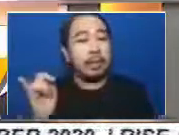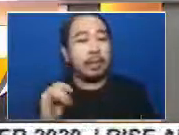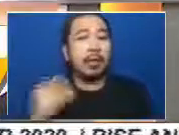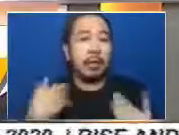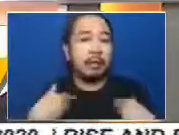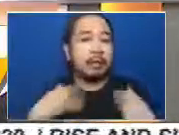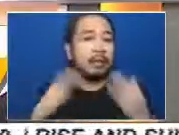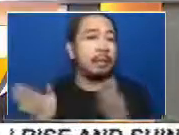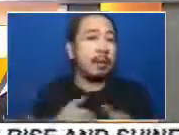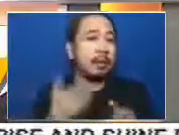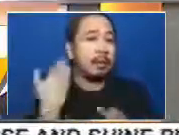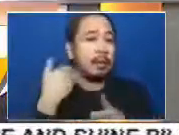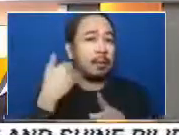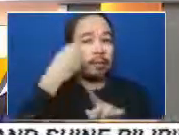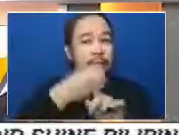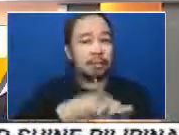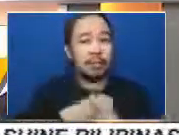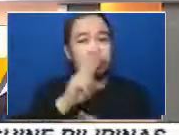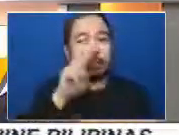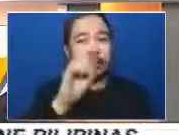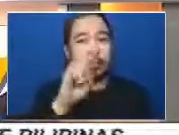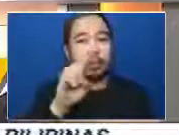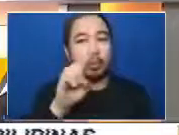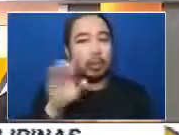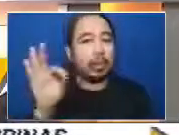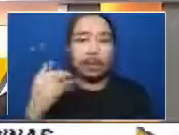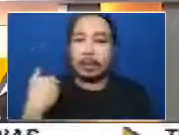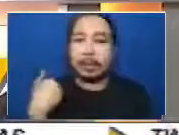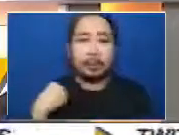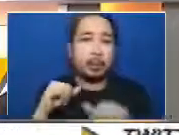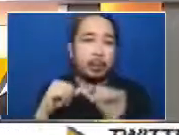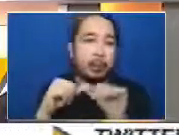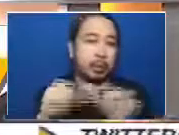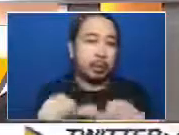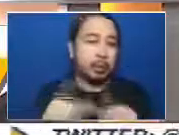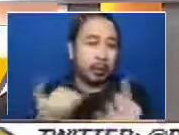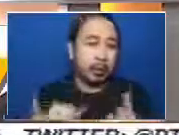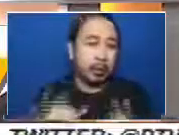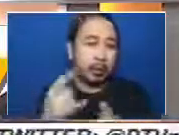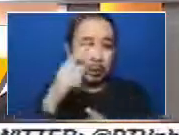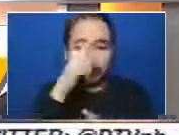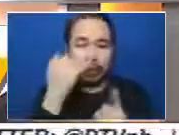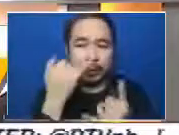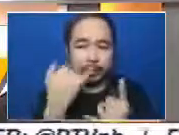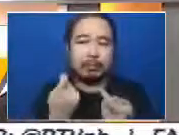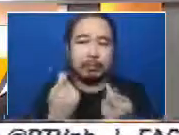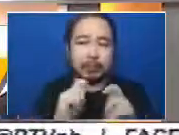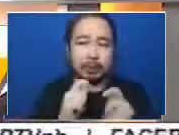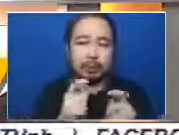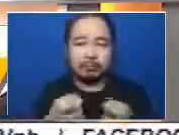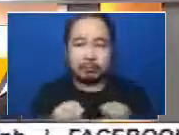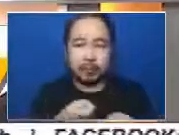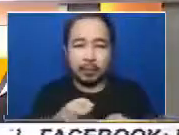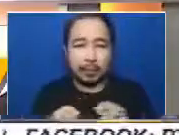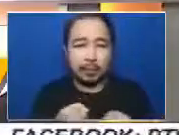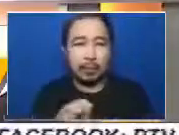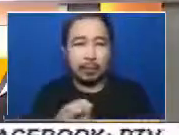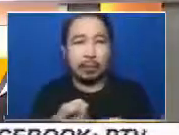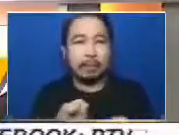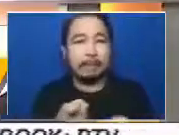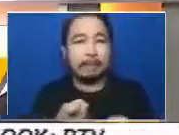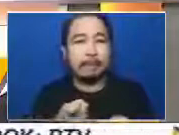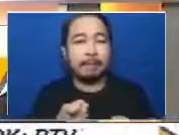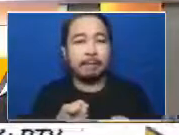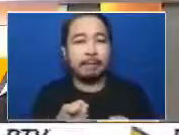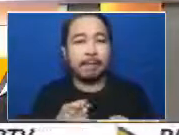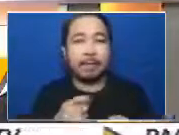makakapagsumbong? Oh, for DTI po, meron tayong e-presyo application na it's downloadable via iOS at